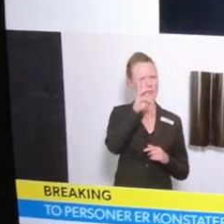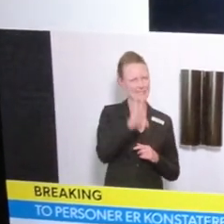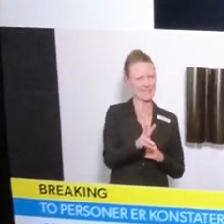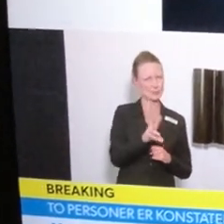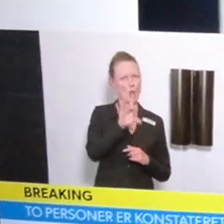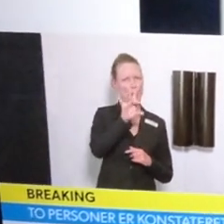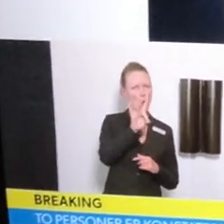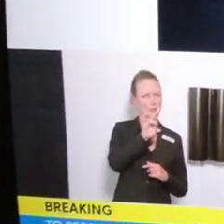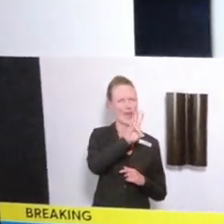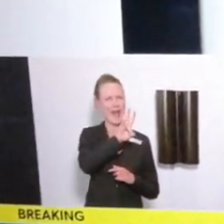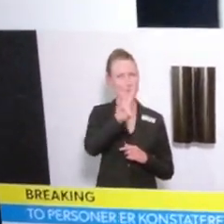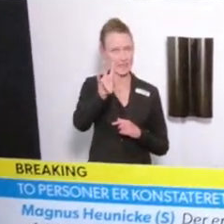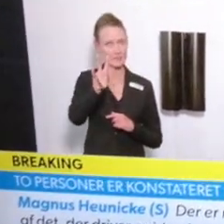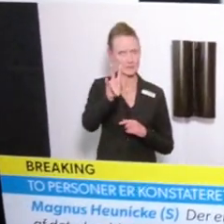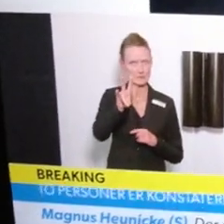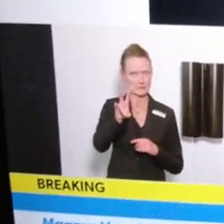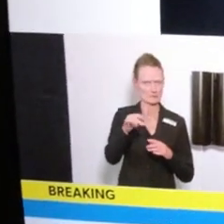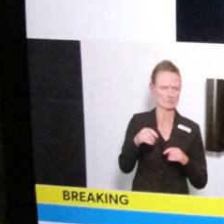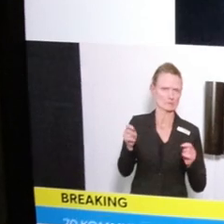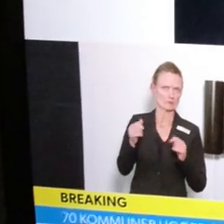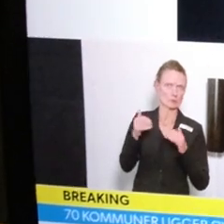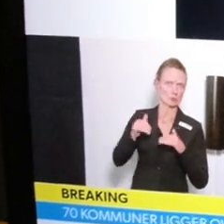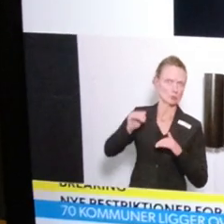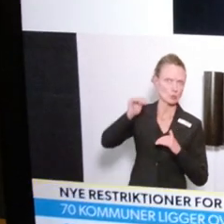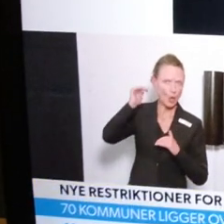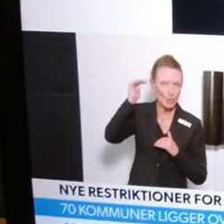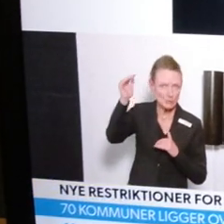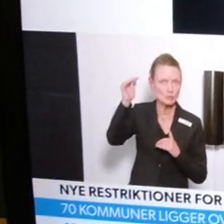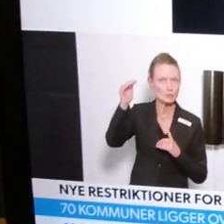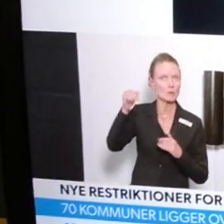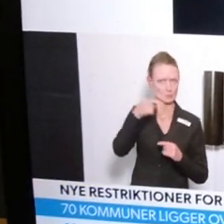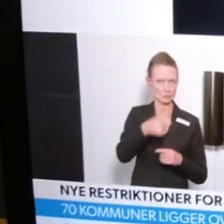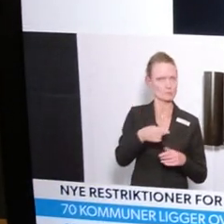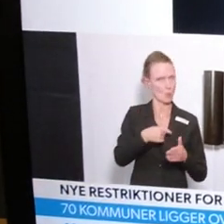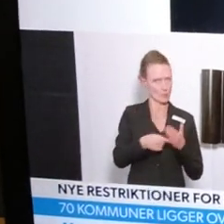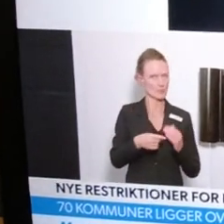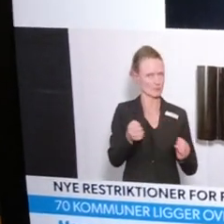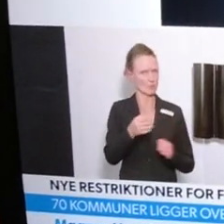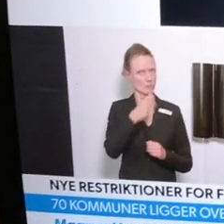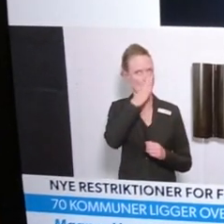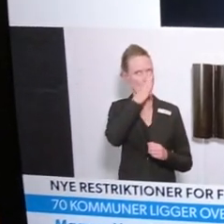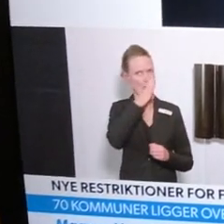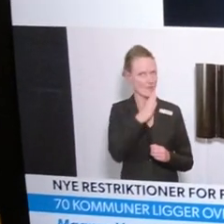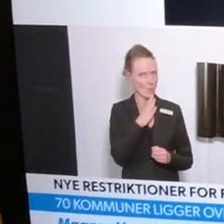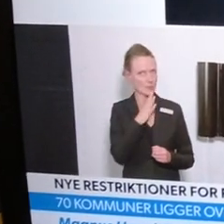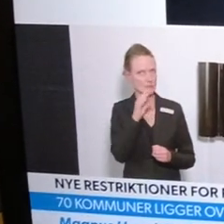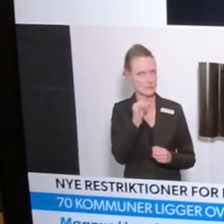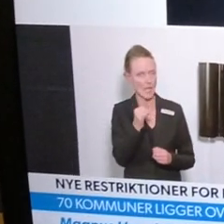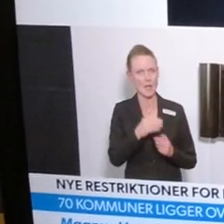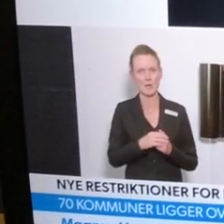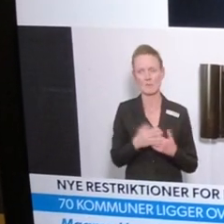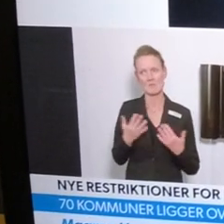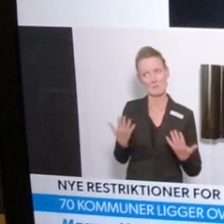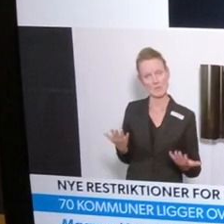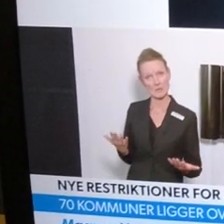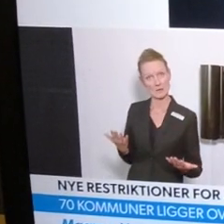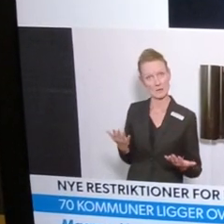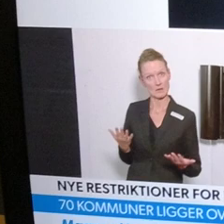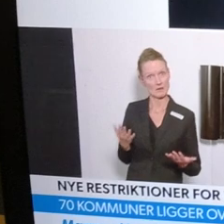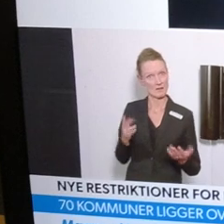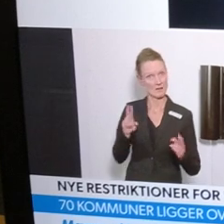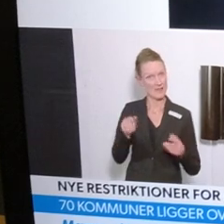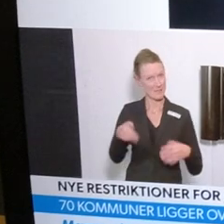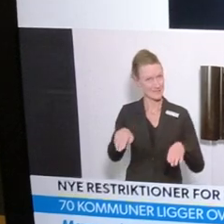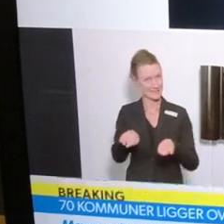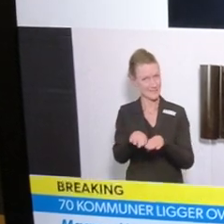selv brugte ordet rekordstort, men understreget i hvert fald, alvoren i det. Men hvor sammenligneligt er det tal med